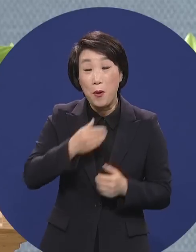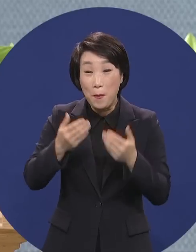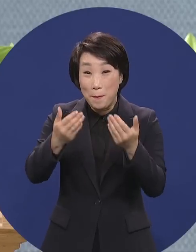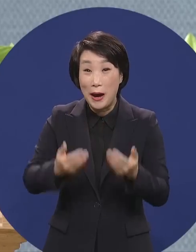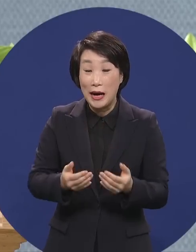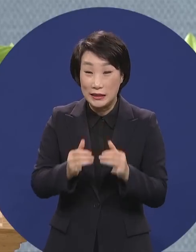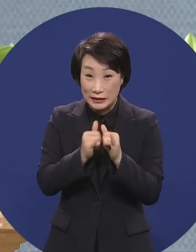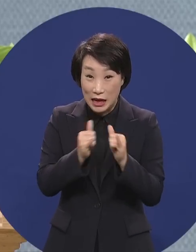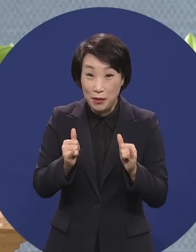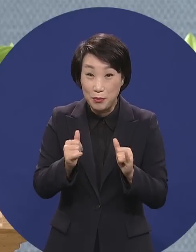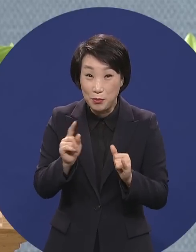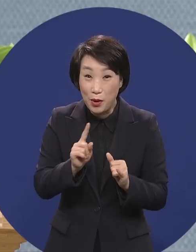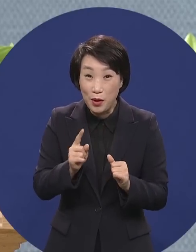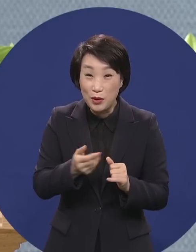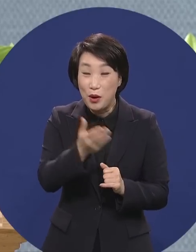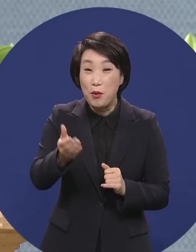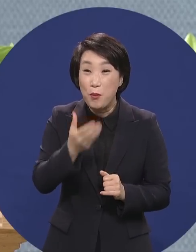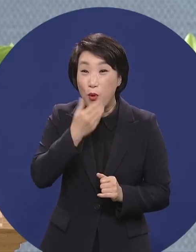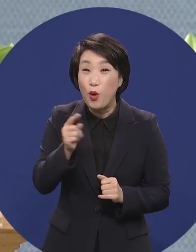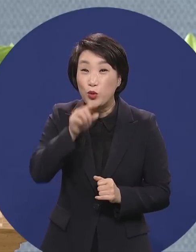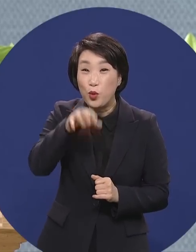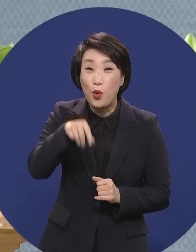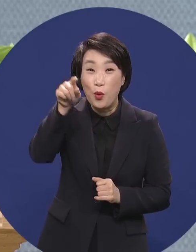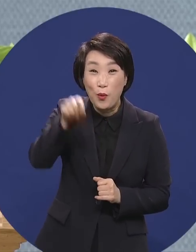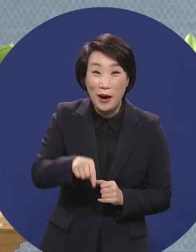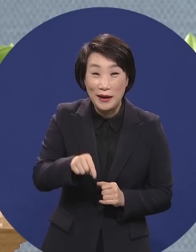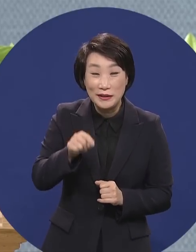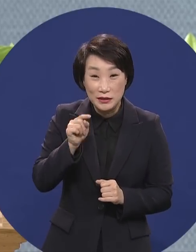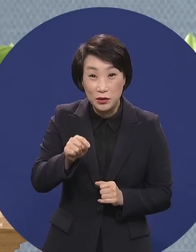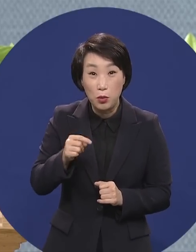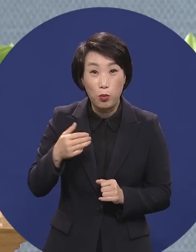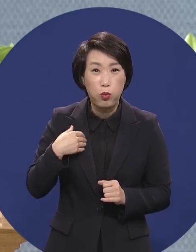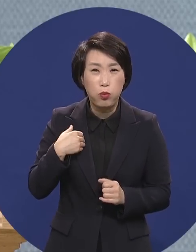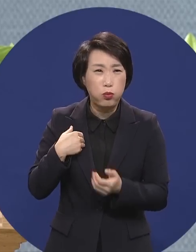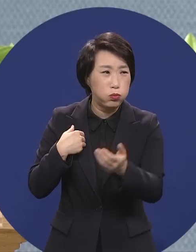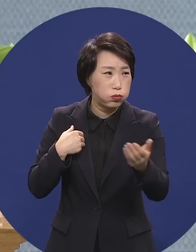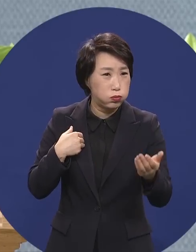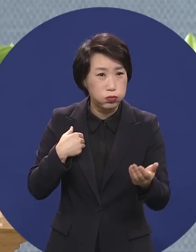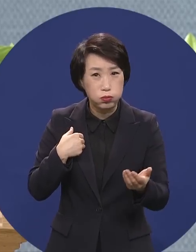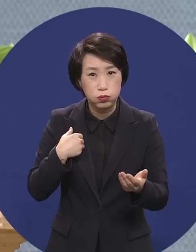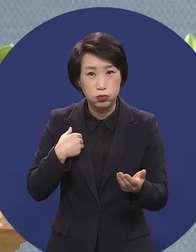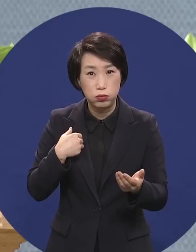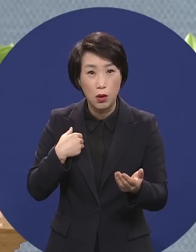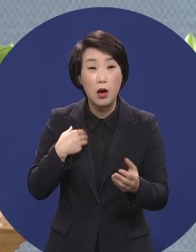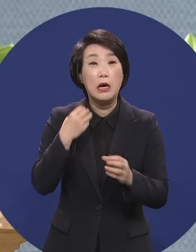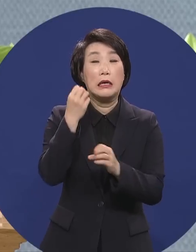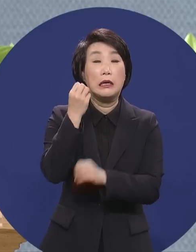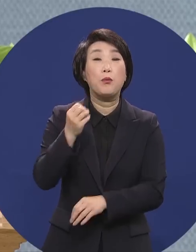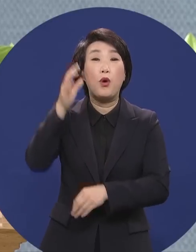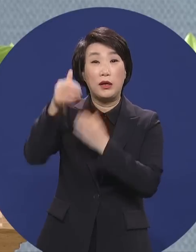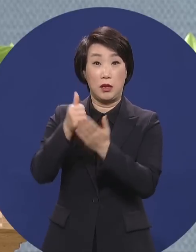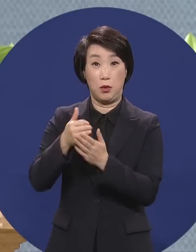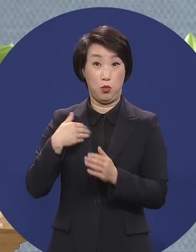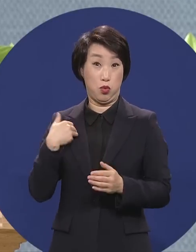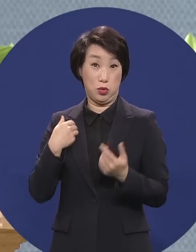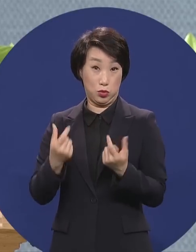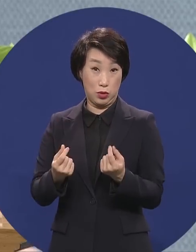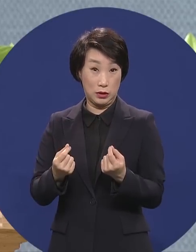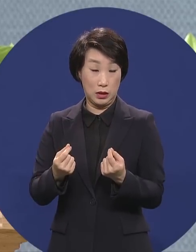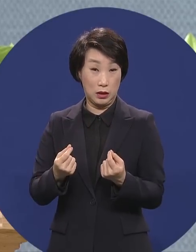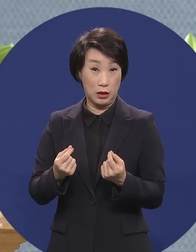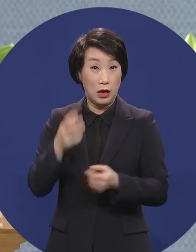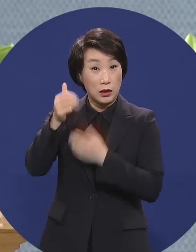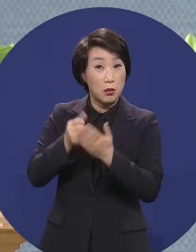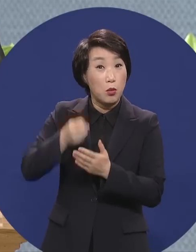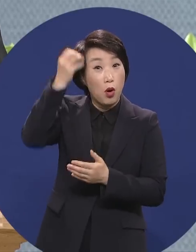복받은 존재가 복이 어디서 왔나를 잘 모르면 근본인 하나님을 망각할